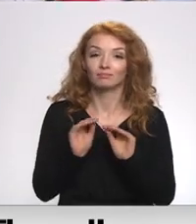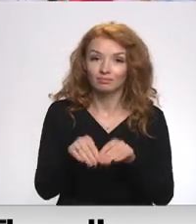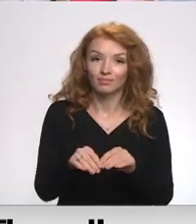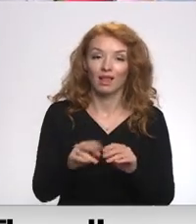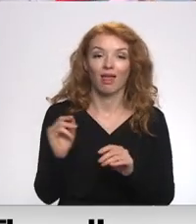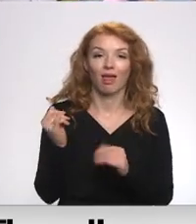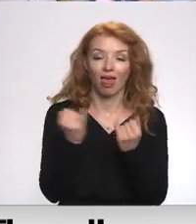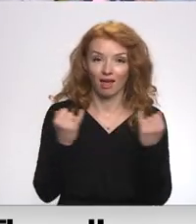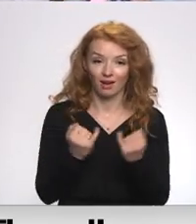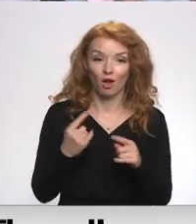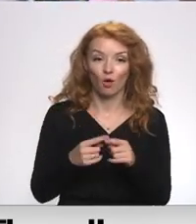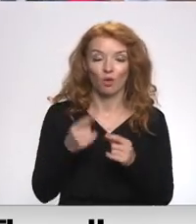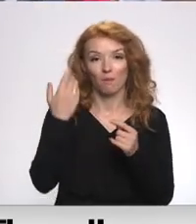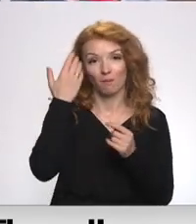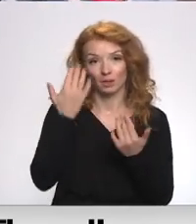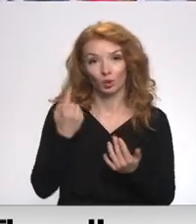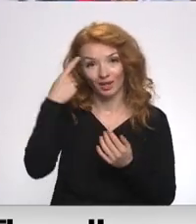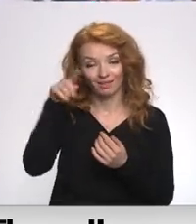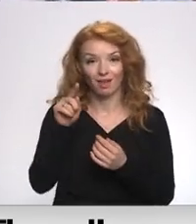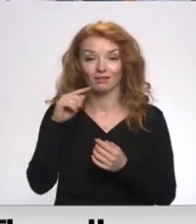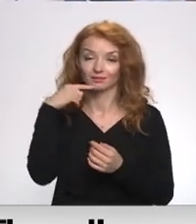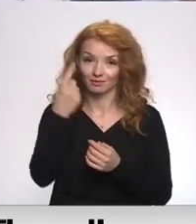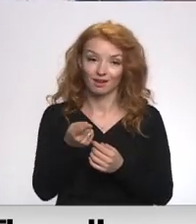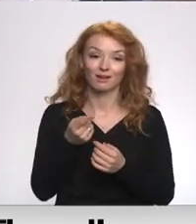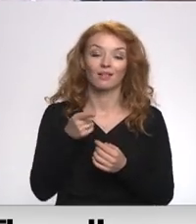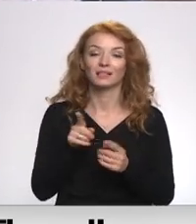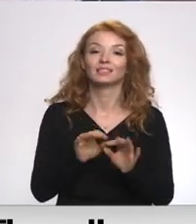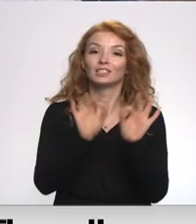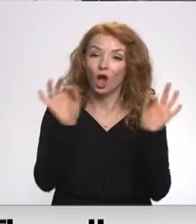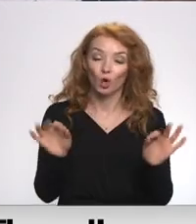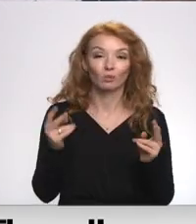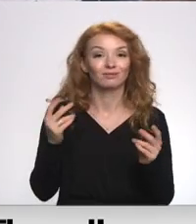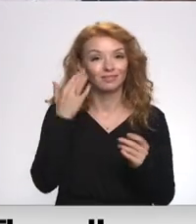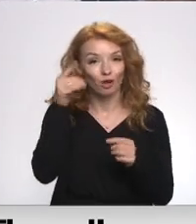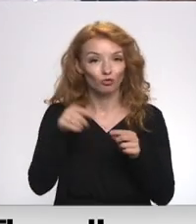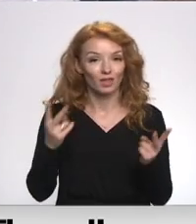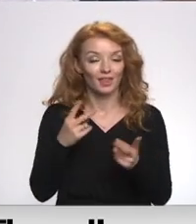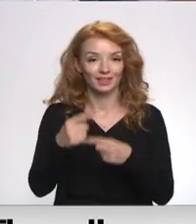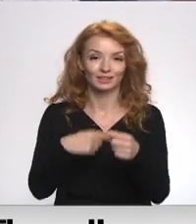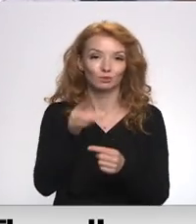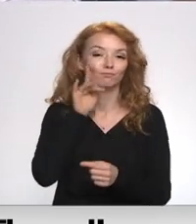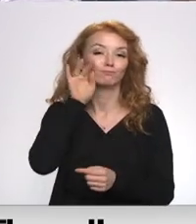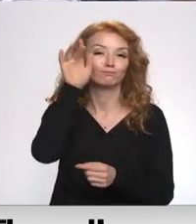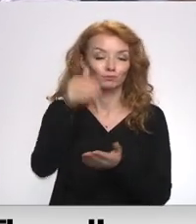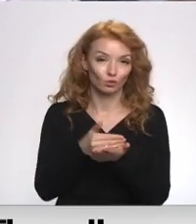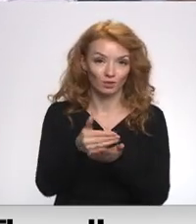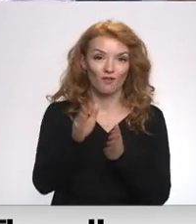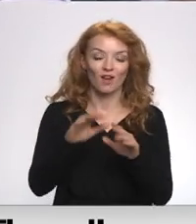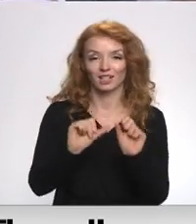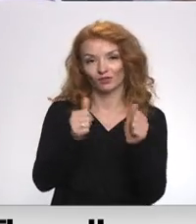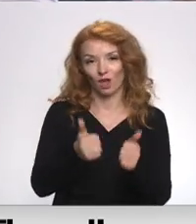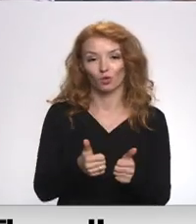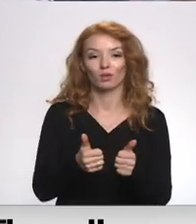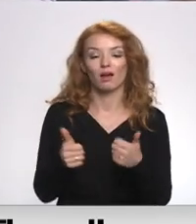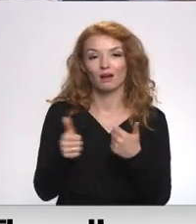eglīta. Pasākuma idejas autori teica, ka tas ir sākums, un cer, ka šo tradīciju turpinot, nākotnē šeit varētu